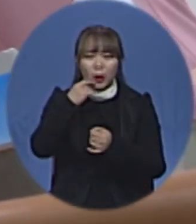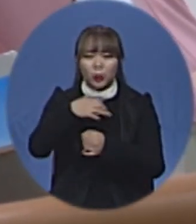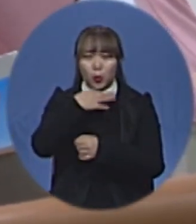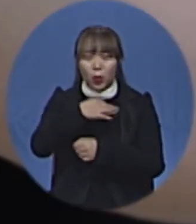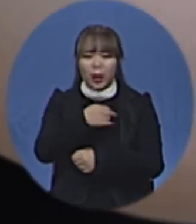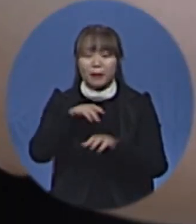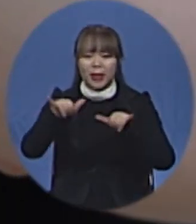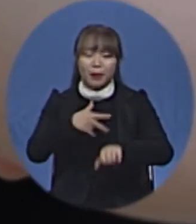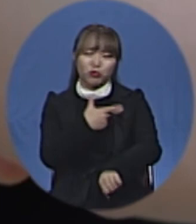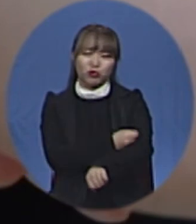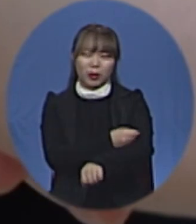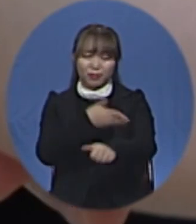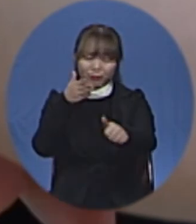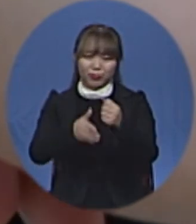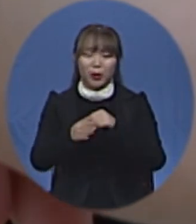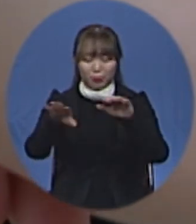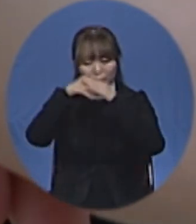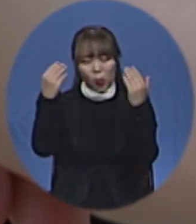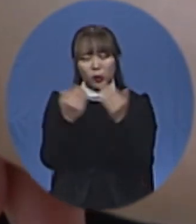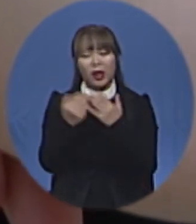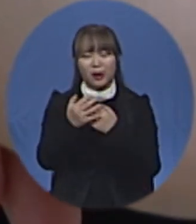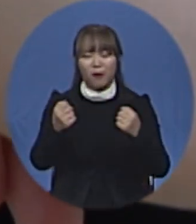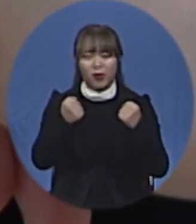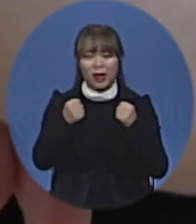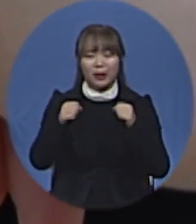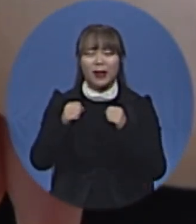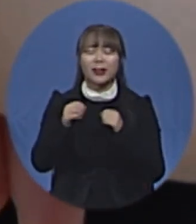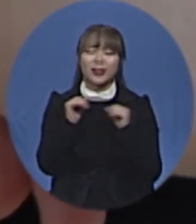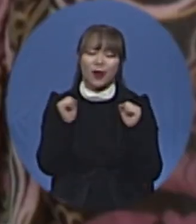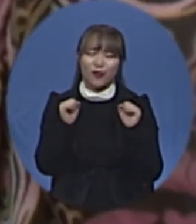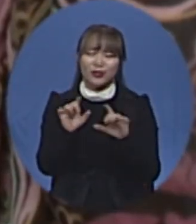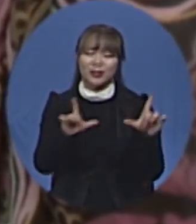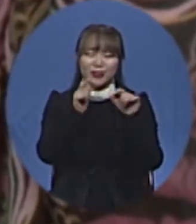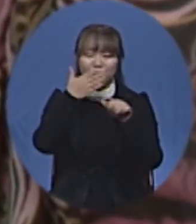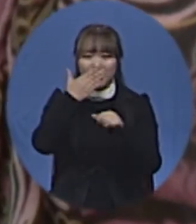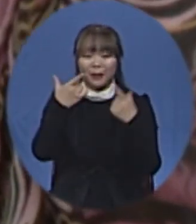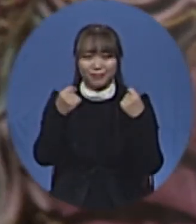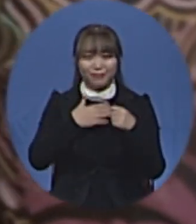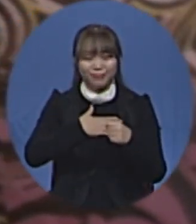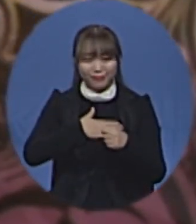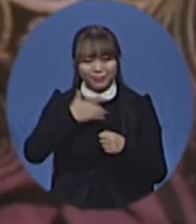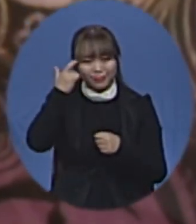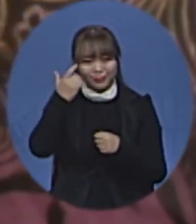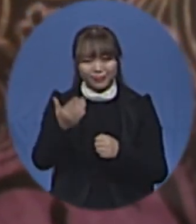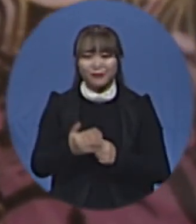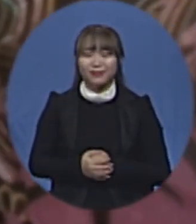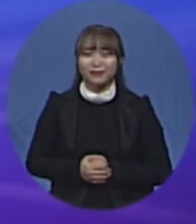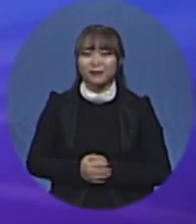예방주사를 맞아주세요. 그래야 모두가 건강한 겨울을 보낼 수 있으니까요. 아셨죠?